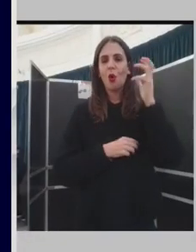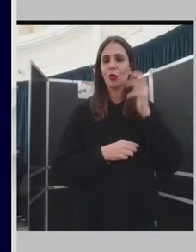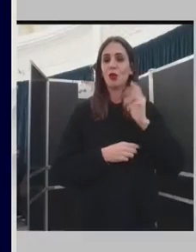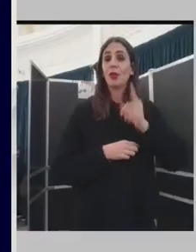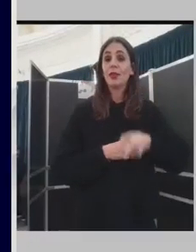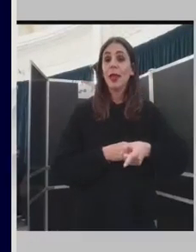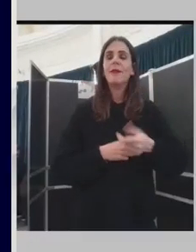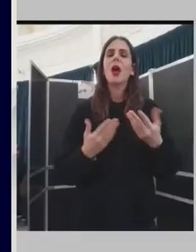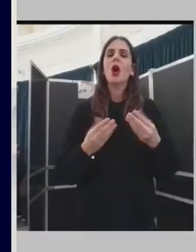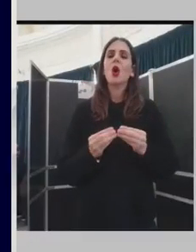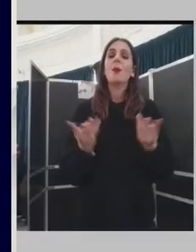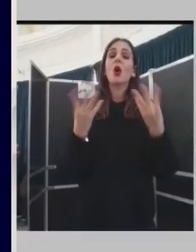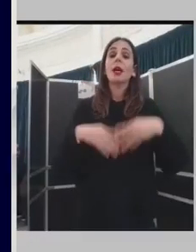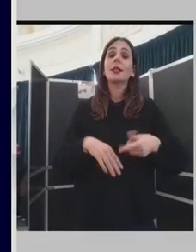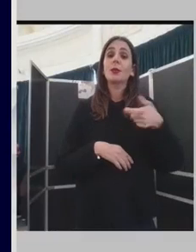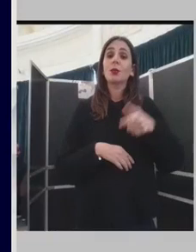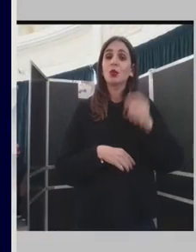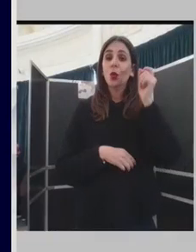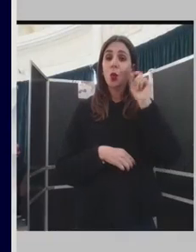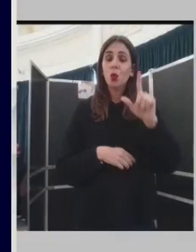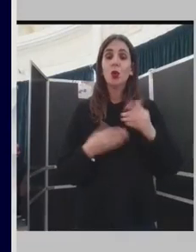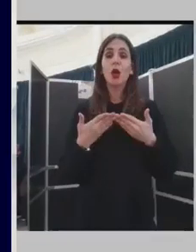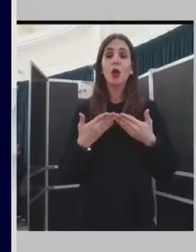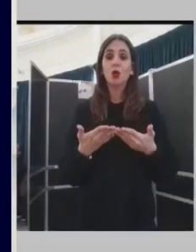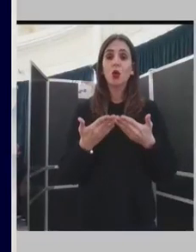organizzata, perché la cultura del soccorso